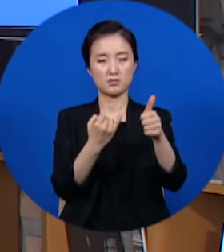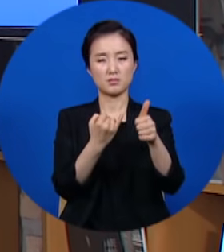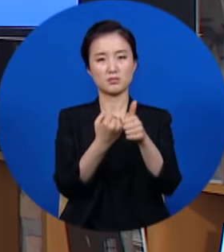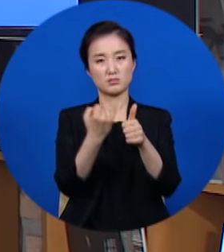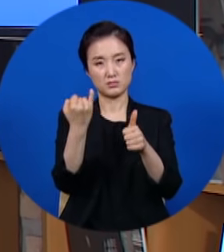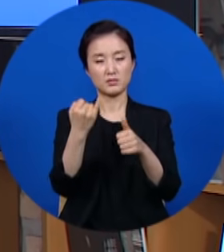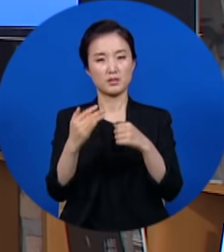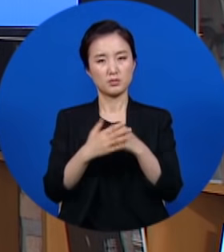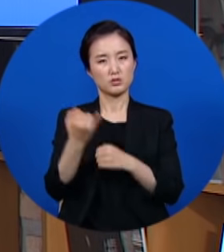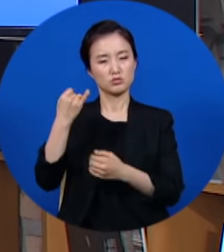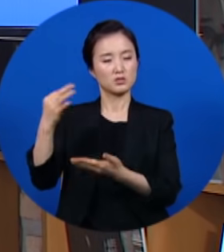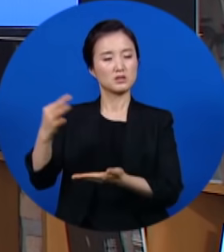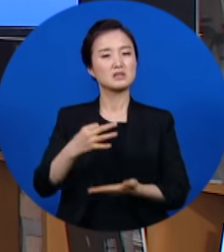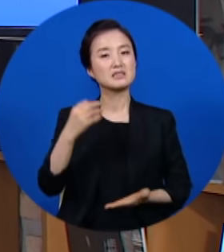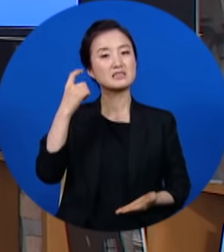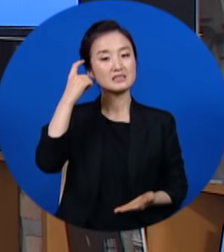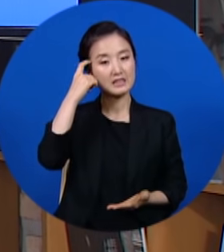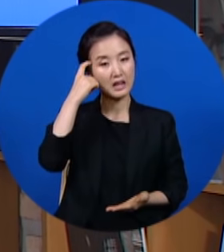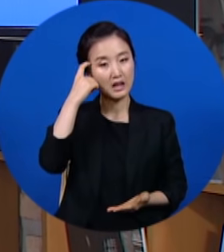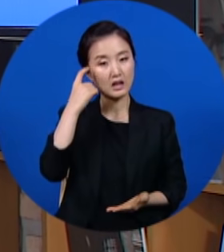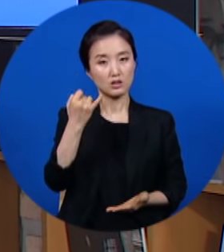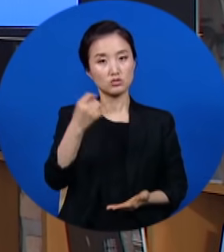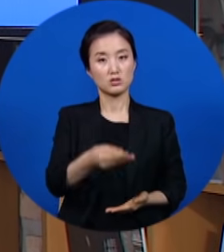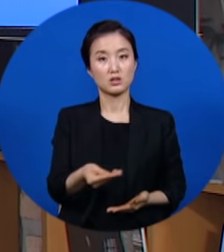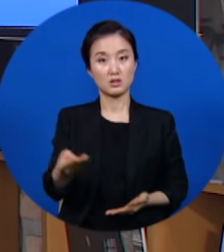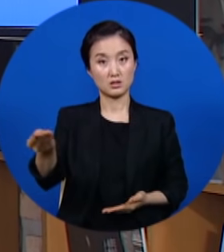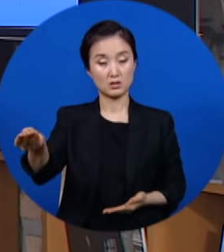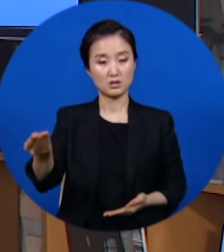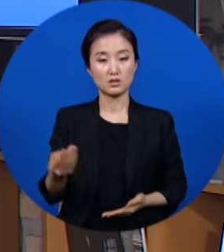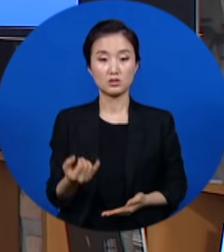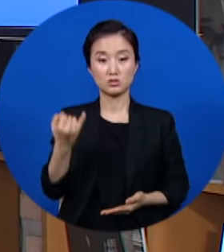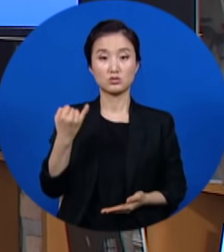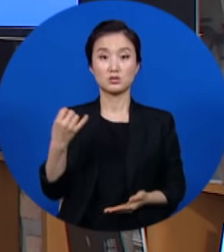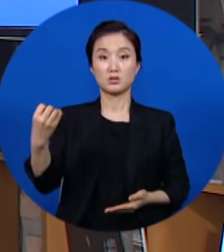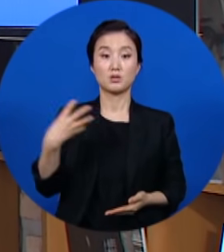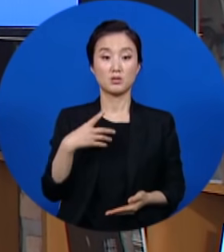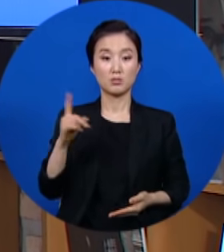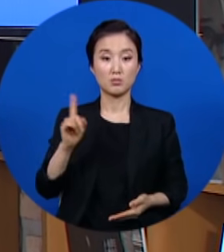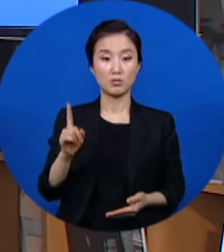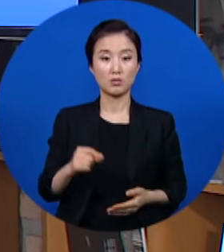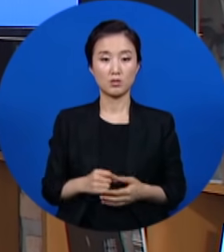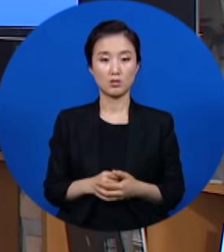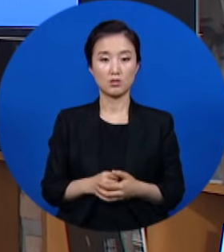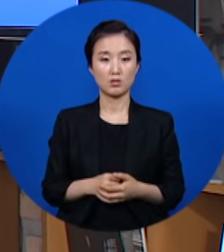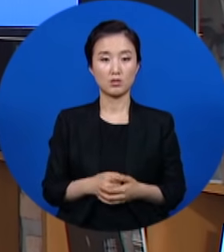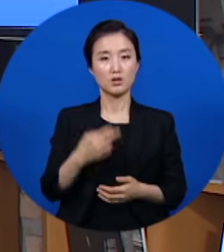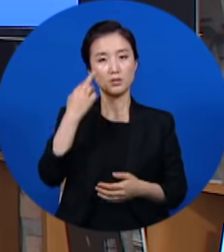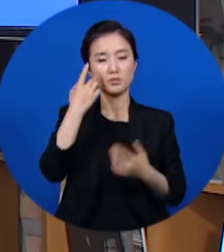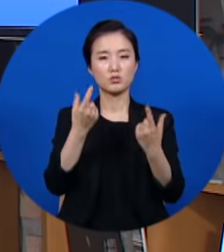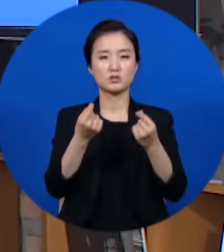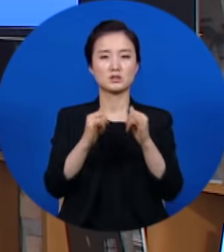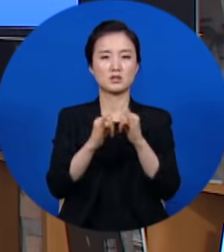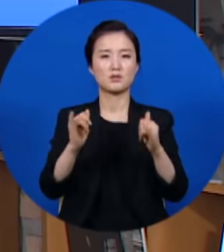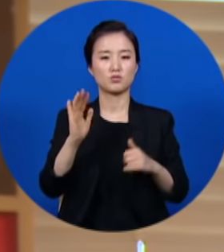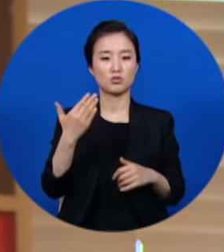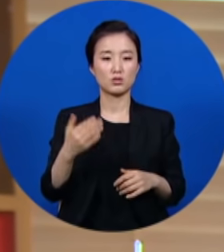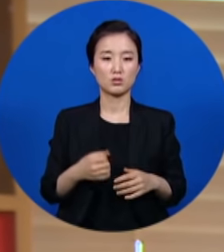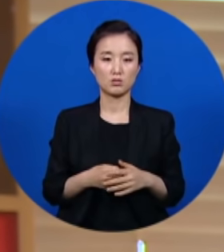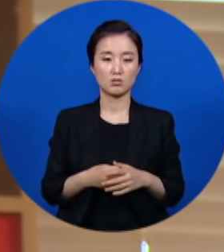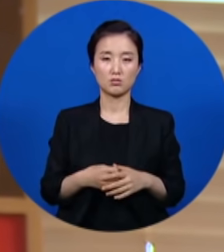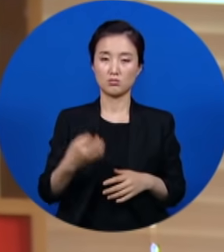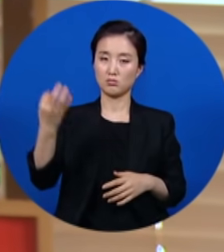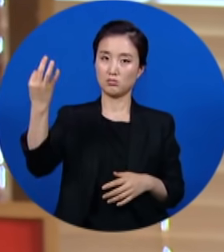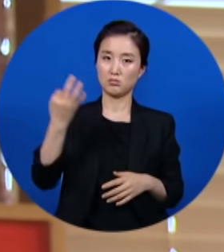누나가 주겠지 누나한테 그 고지서를 갖다 줬더니 누나가 완전히 미국 가 된 사람이 돼 가지고 자기를 빤히